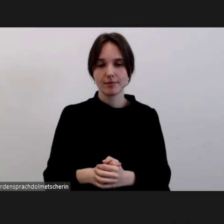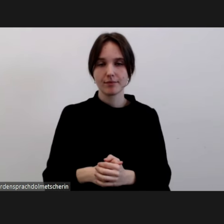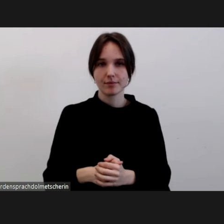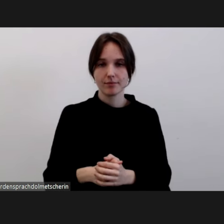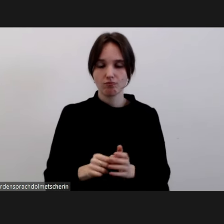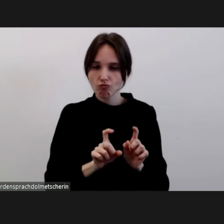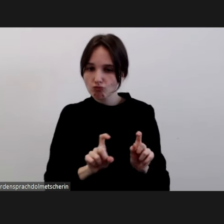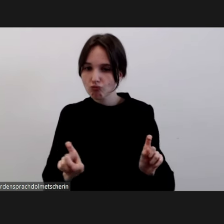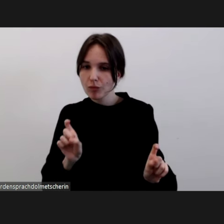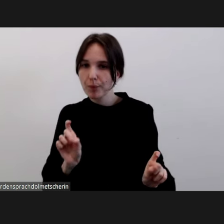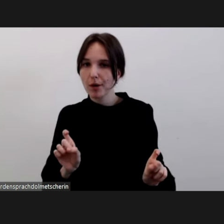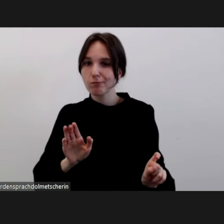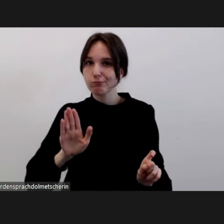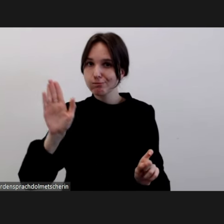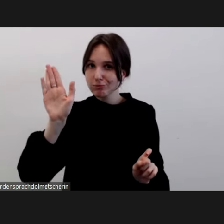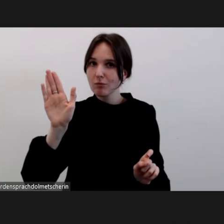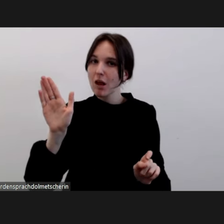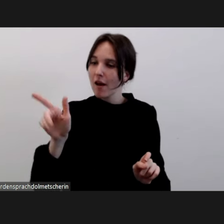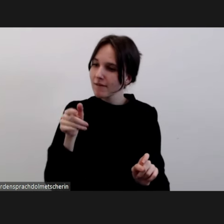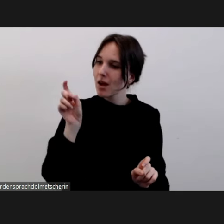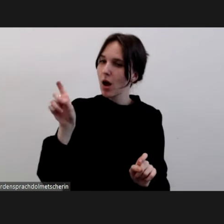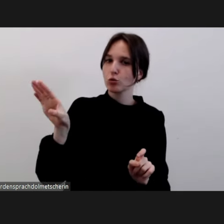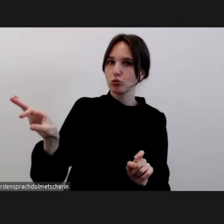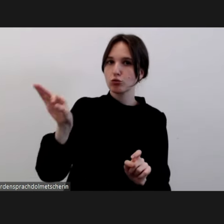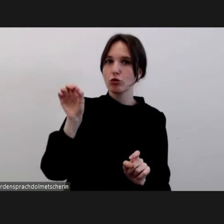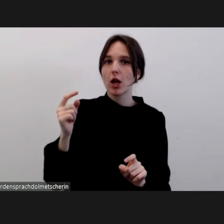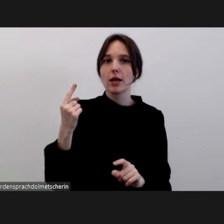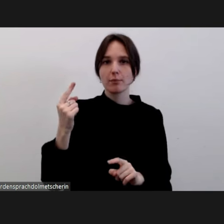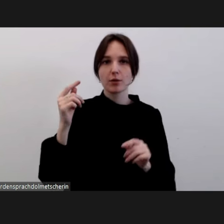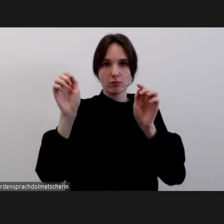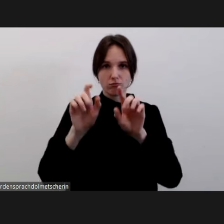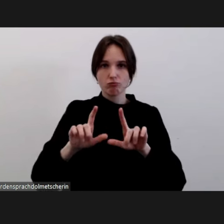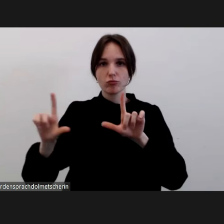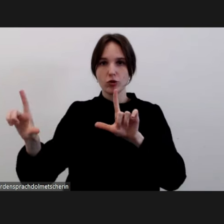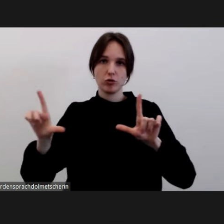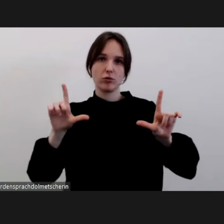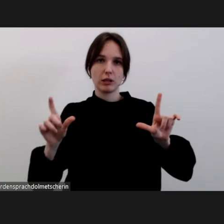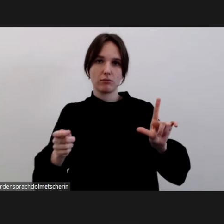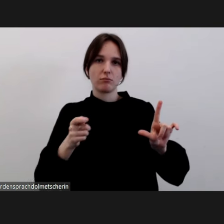wir holen Sie dann mit Bild und Ton gegebenenfalls auf die Bühne.